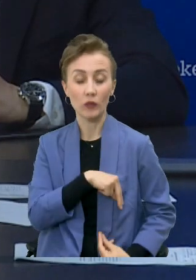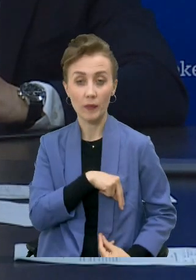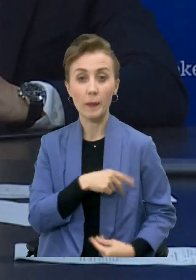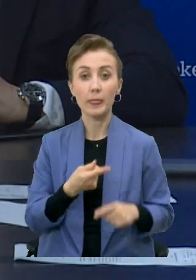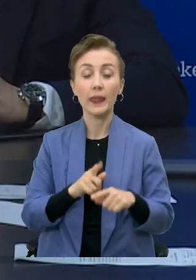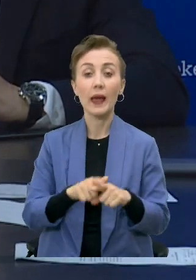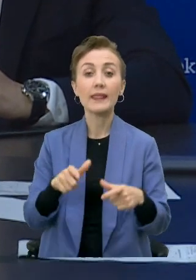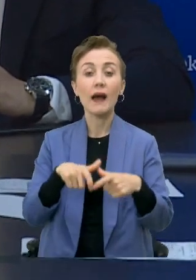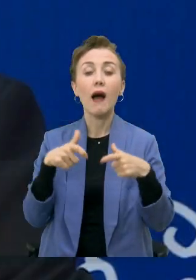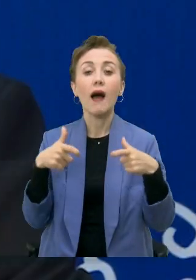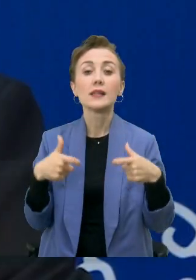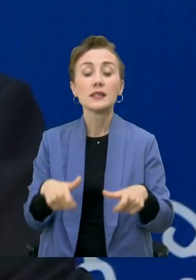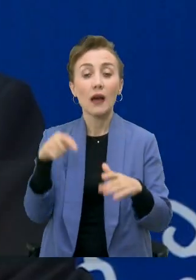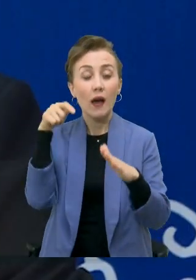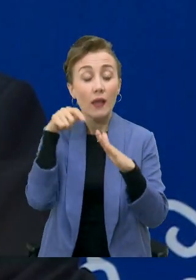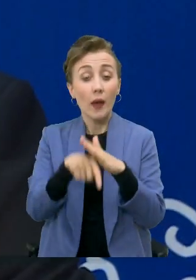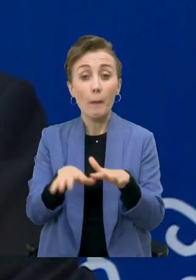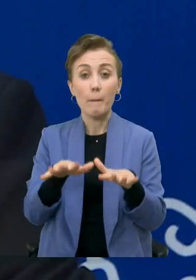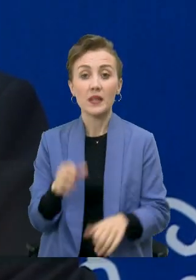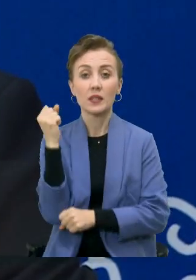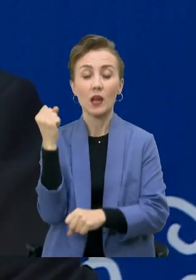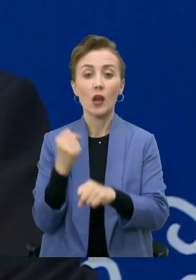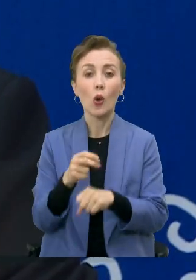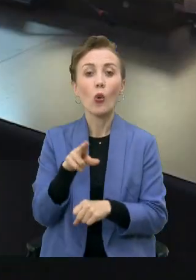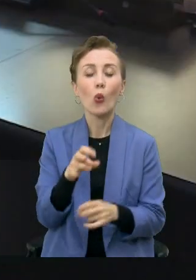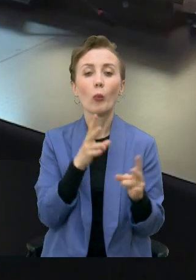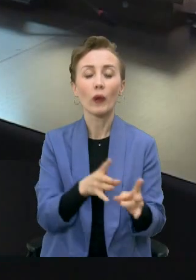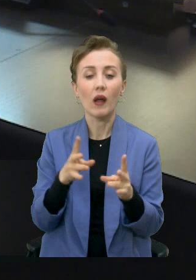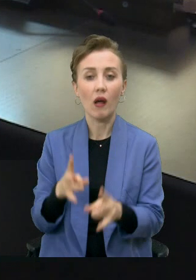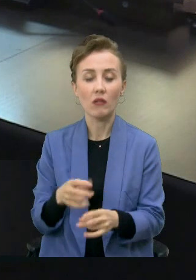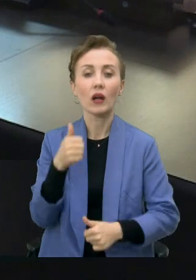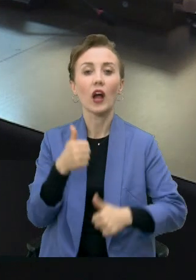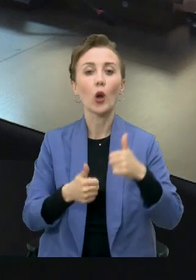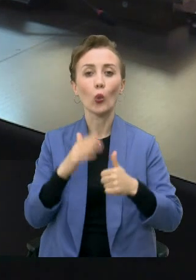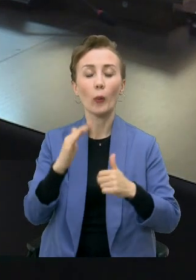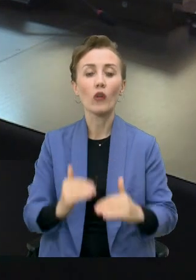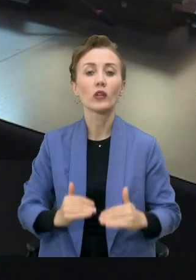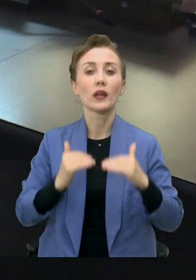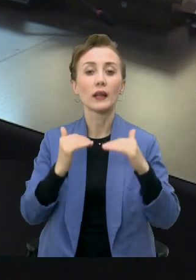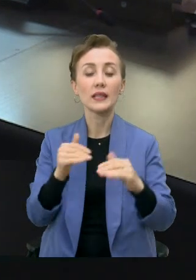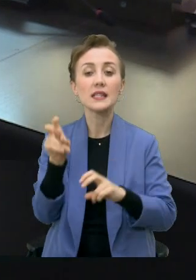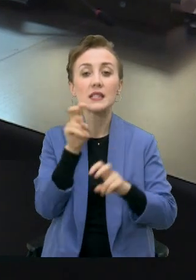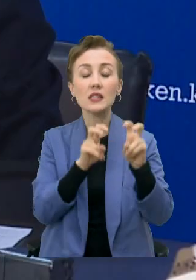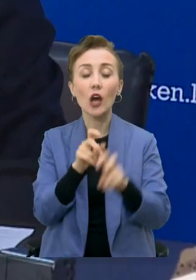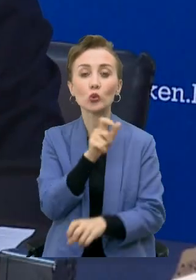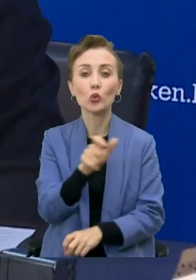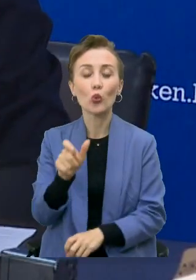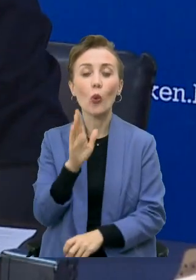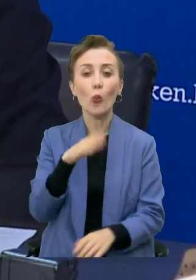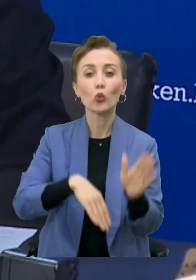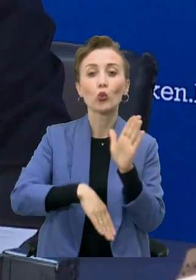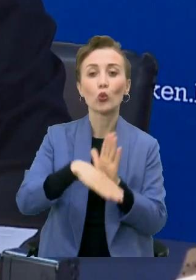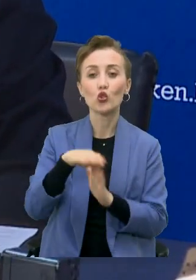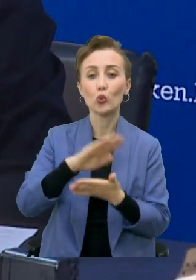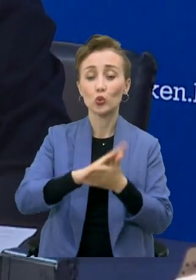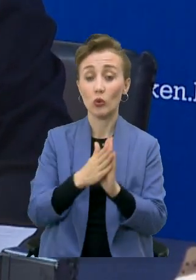аттестация рабочих мест на травмоопасность. По ее результатам повысится конкуренция, и соискатели при устройстве на работу смогут выбирать наилучшие условия.